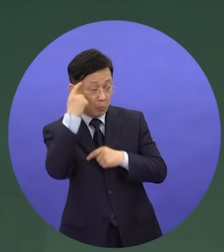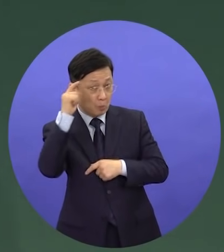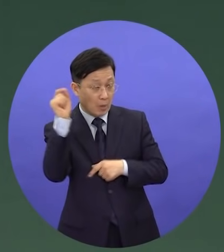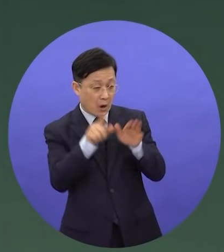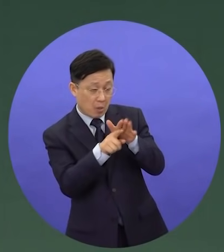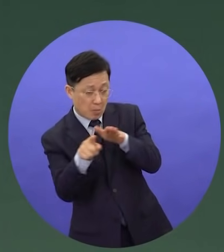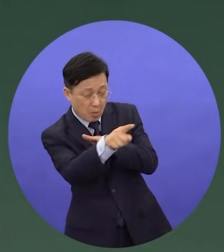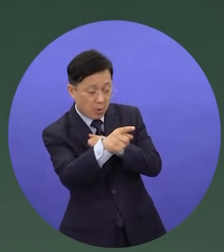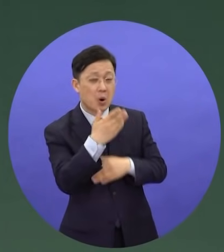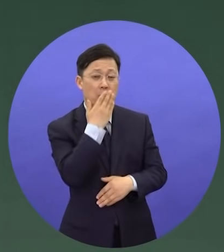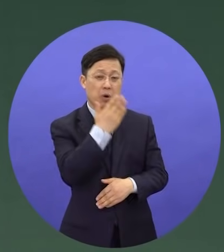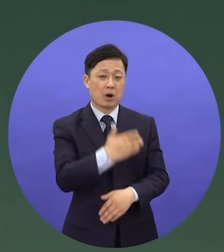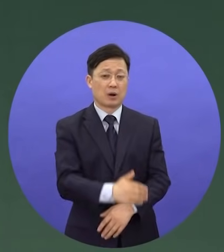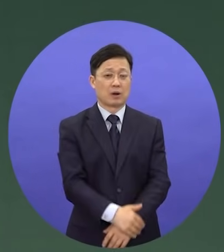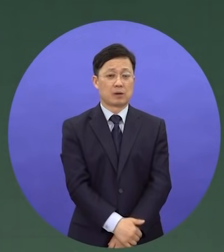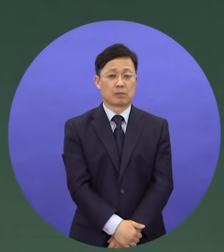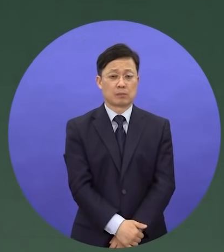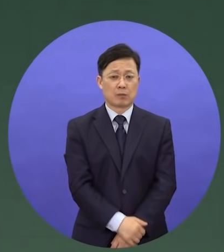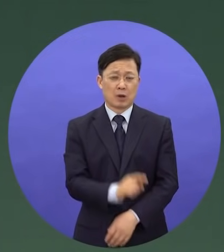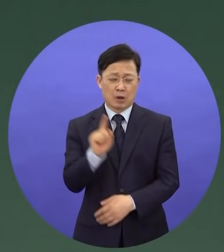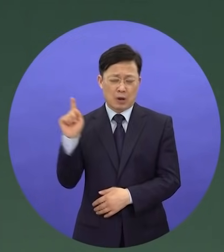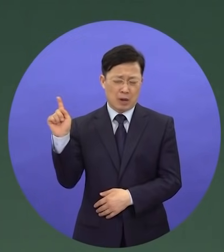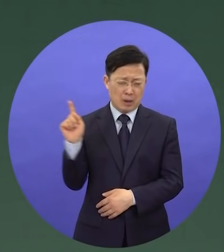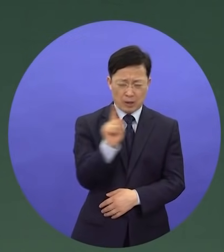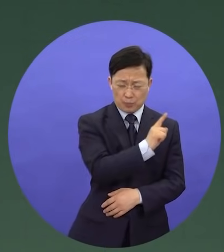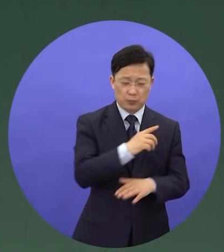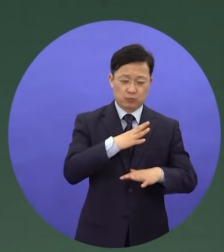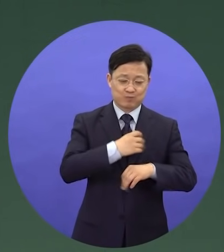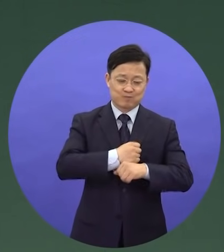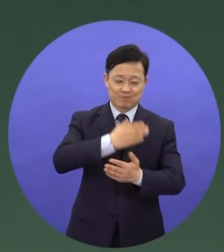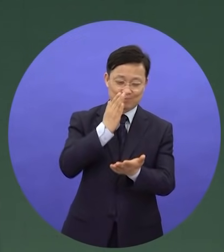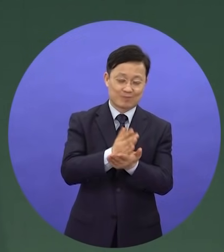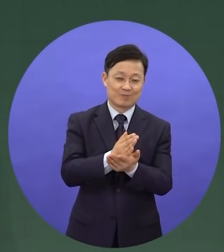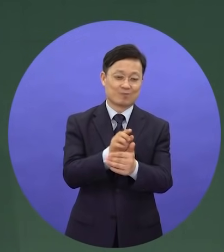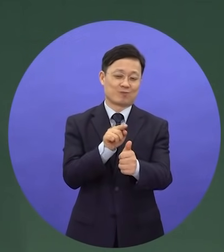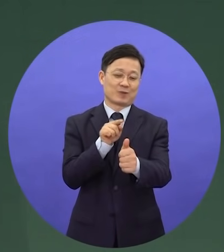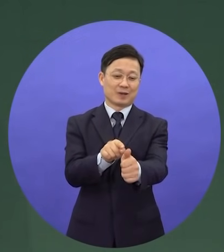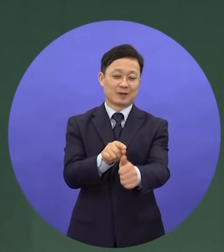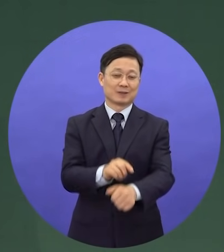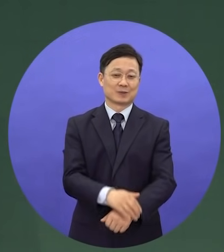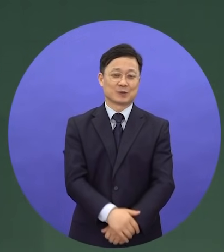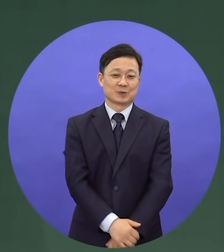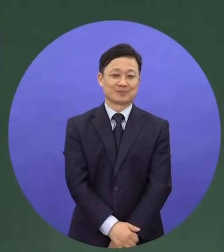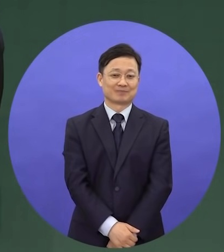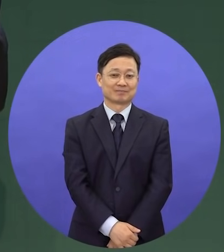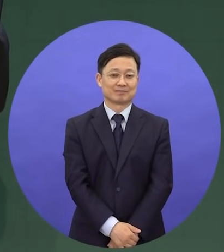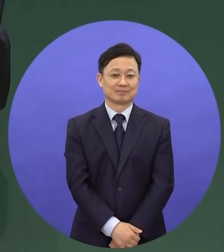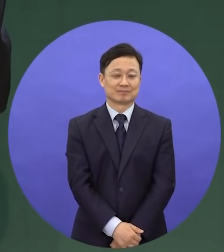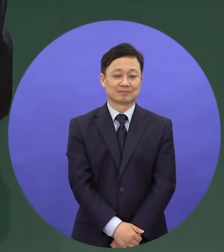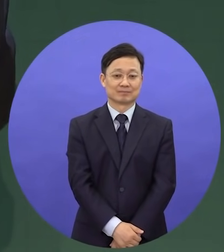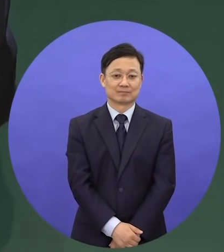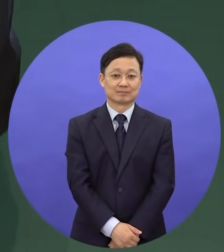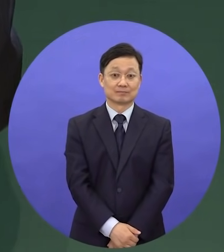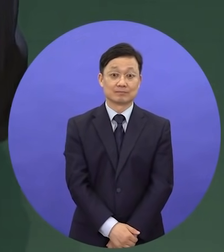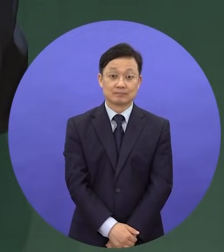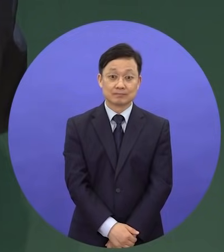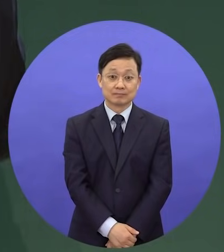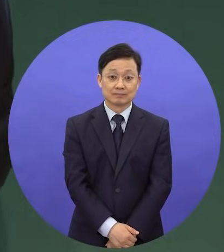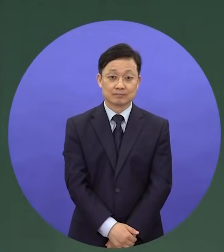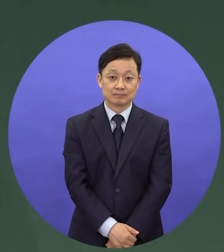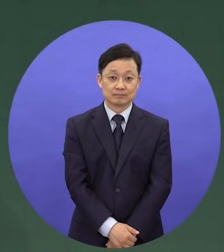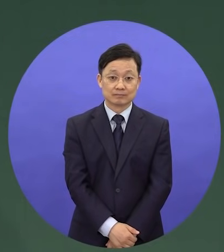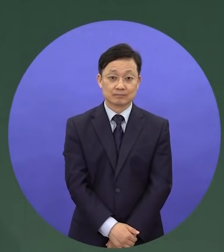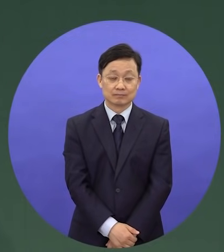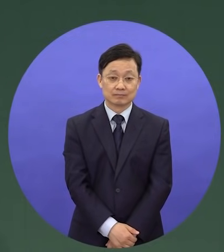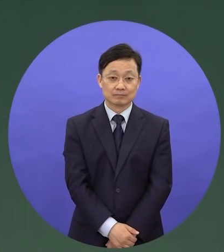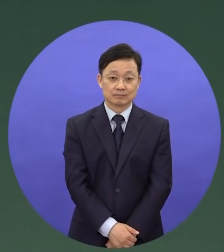you. 아무것도 두려워하지 마라. It says, do not be afraid of anything. 이미